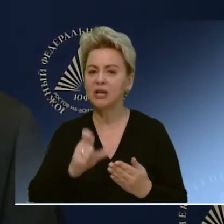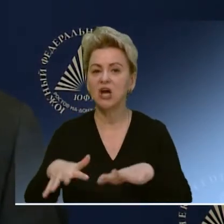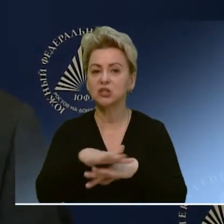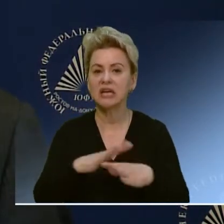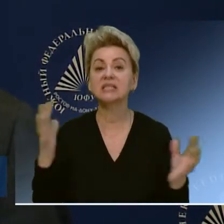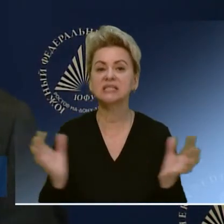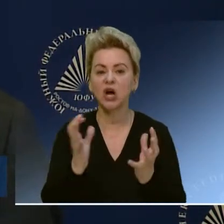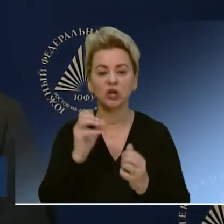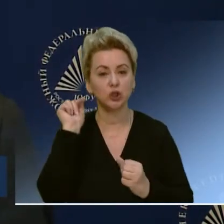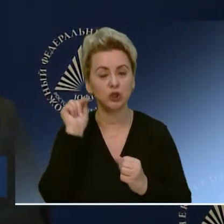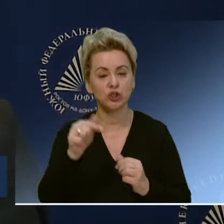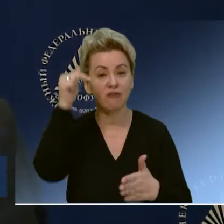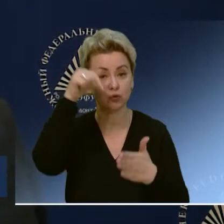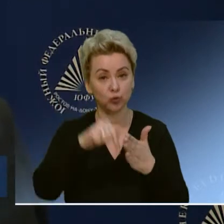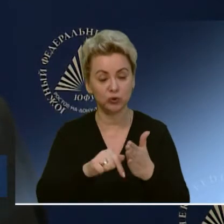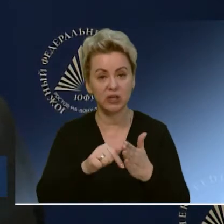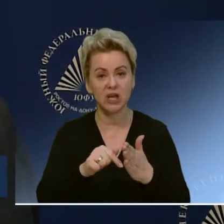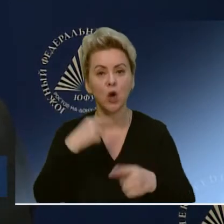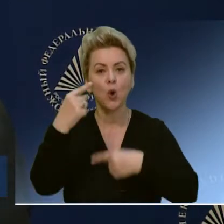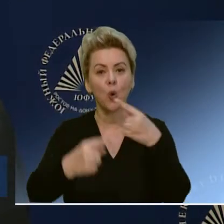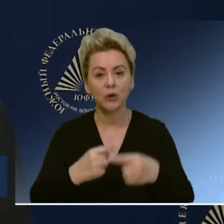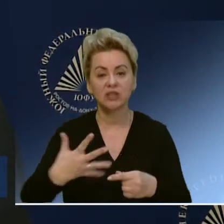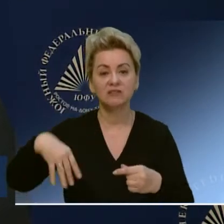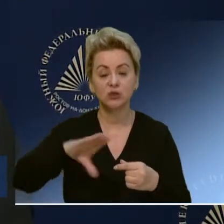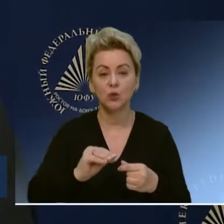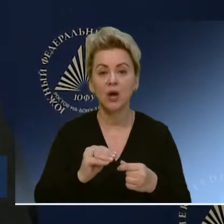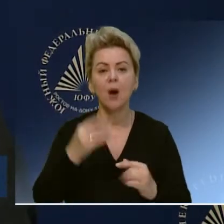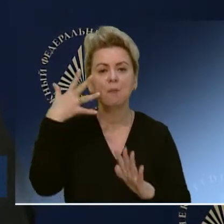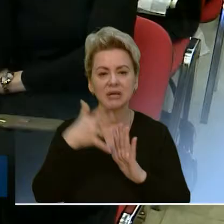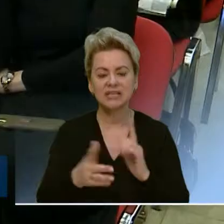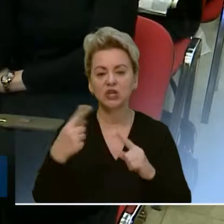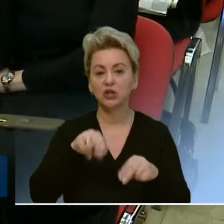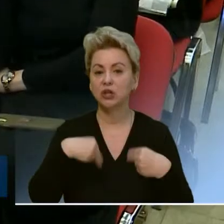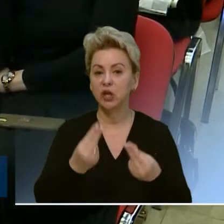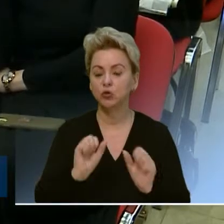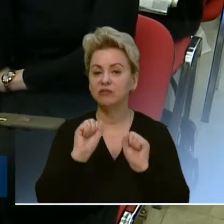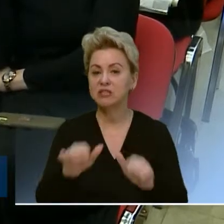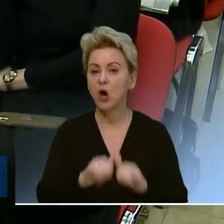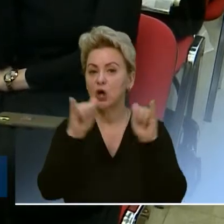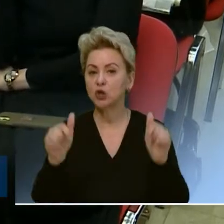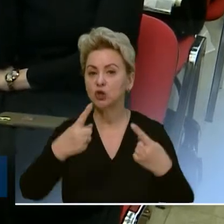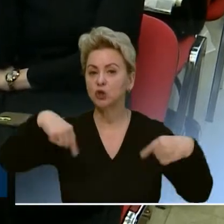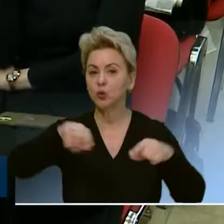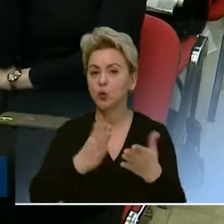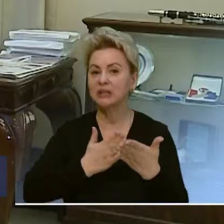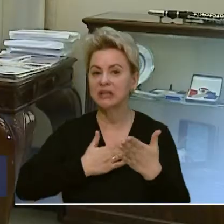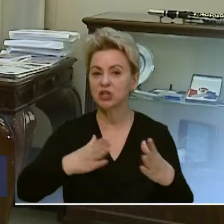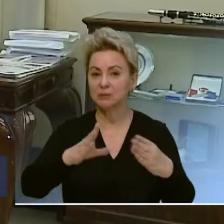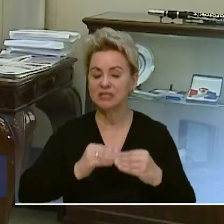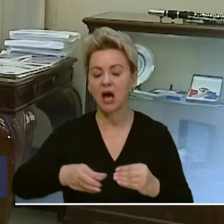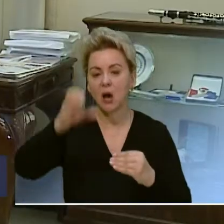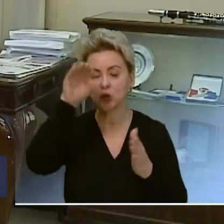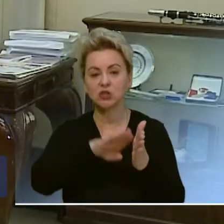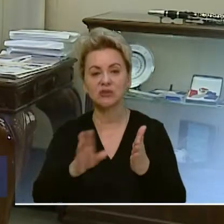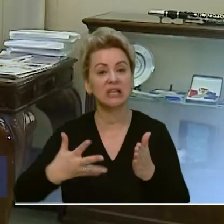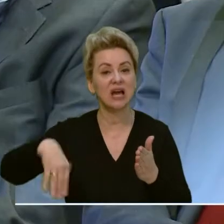важно сохранить те внутренние корни, традиции. Познание этого дает возможность расширить круг нашего с вами образовательного